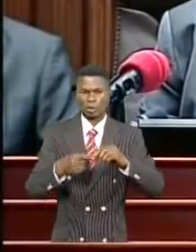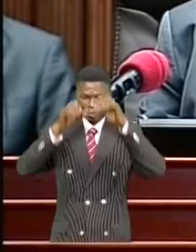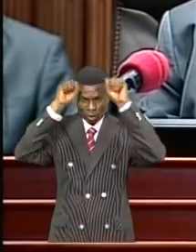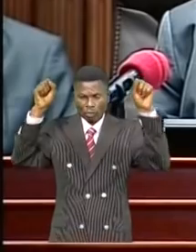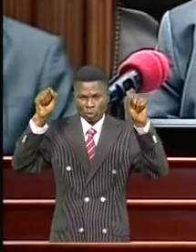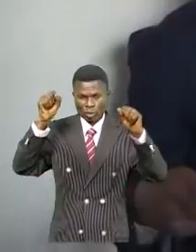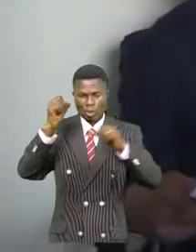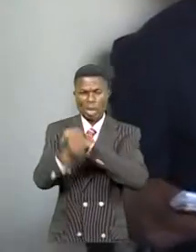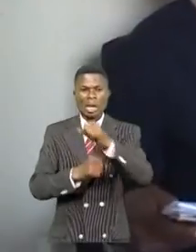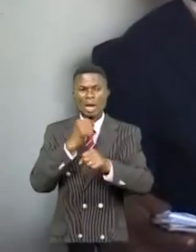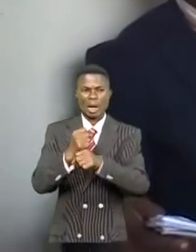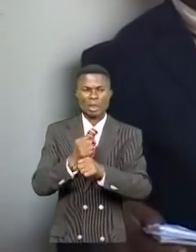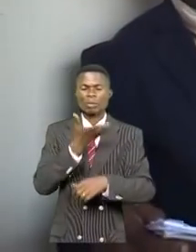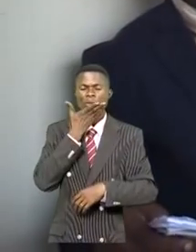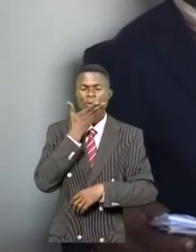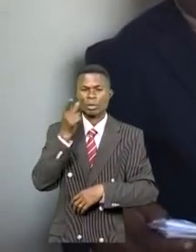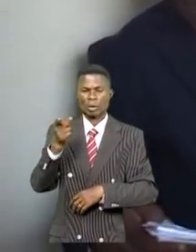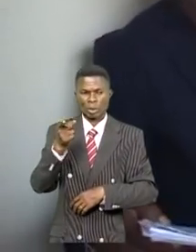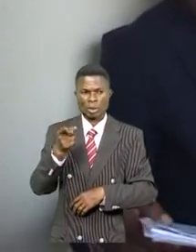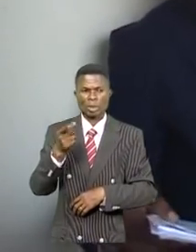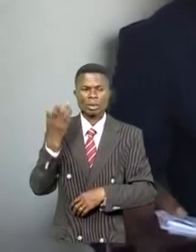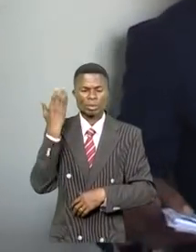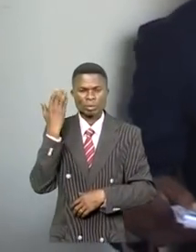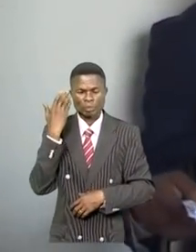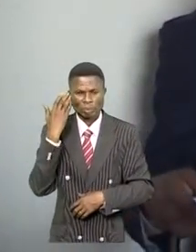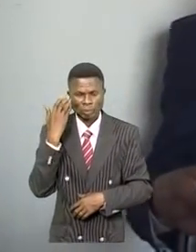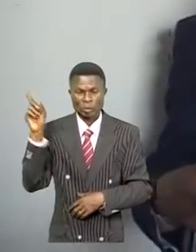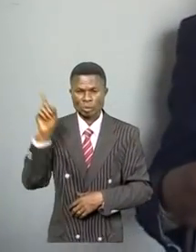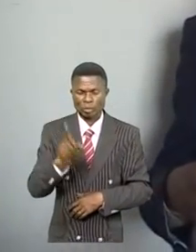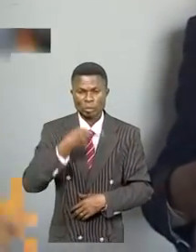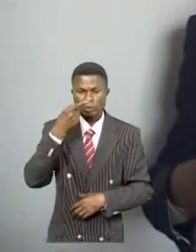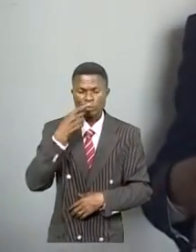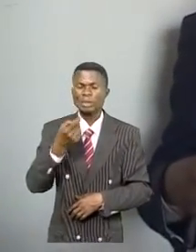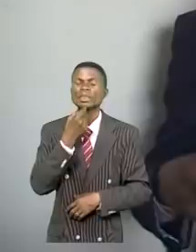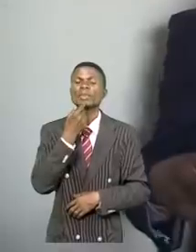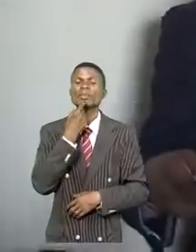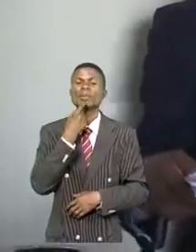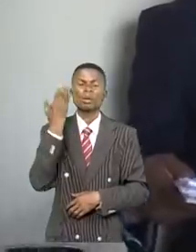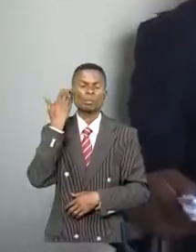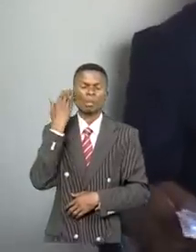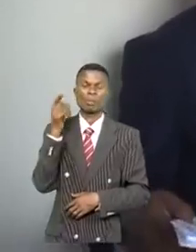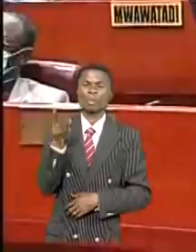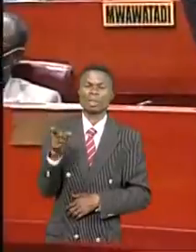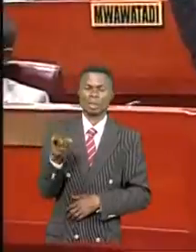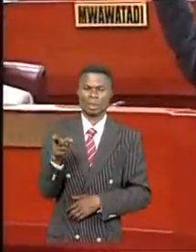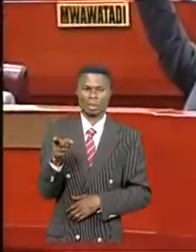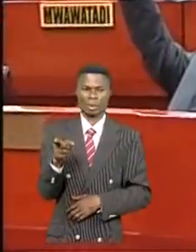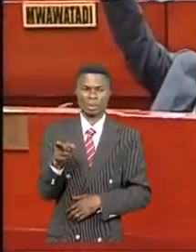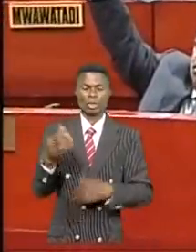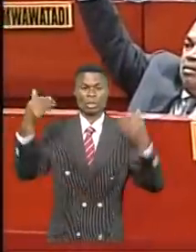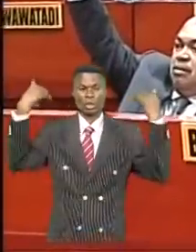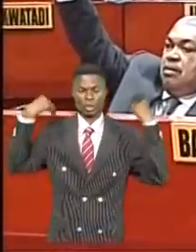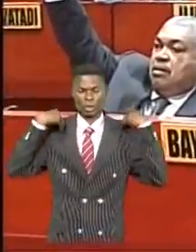de la JACO, Saint-Thomas Bassila est revenu sur l'histoire de cette personnalité. Titulaire